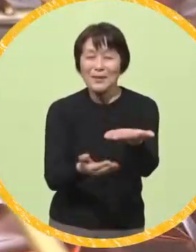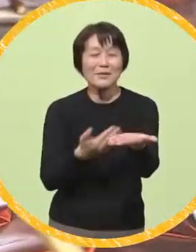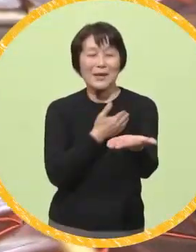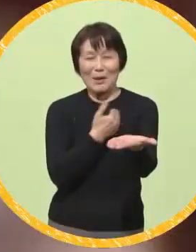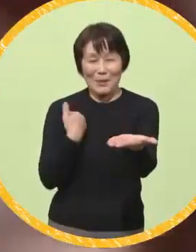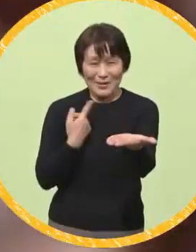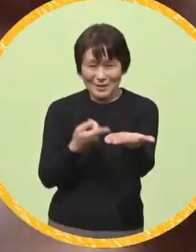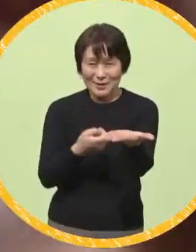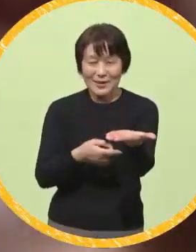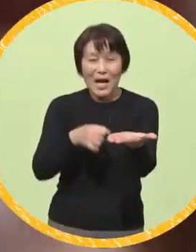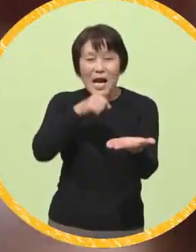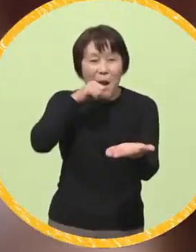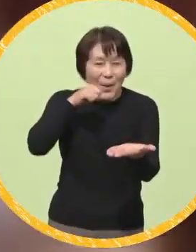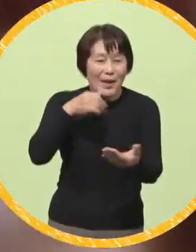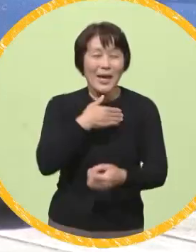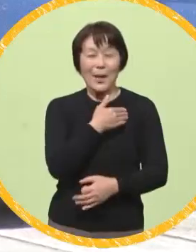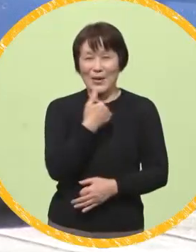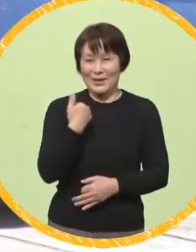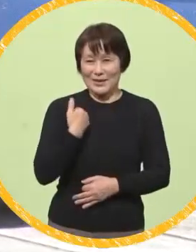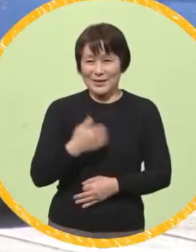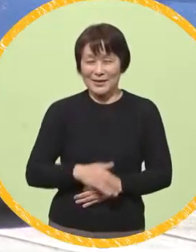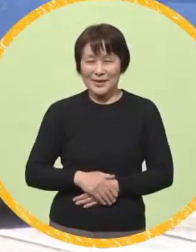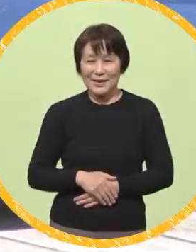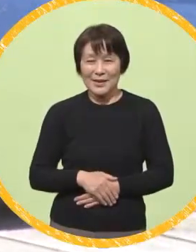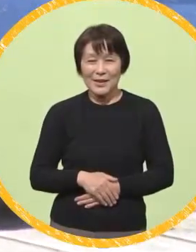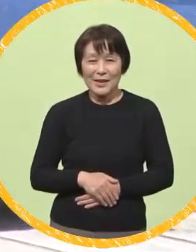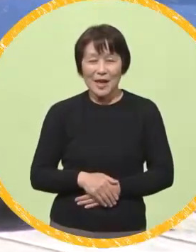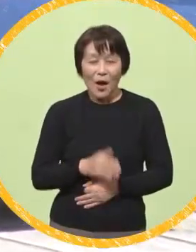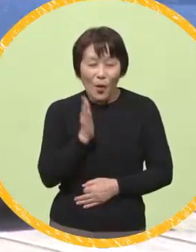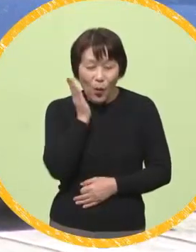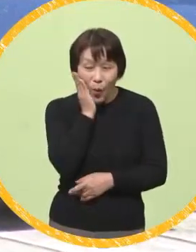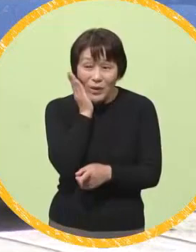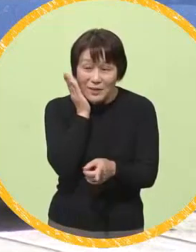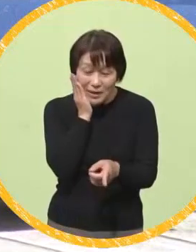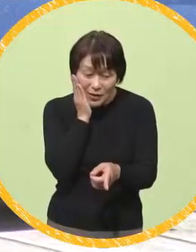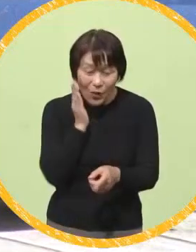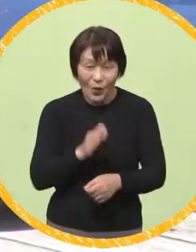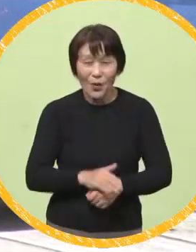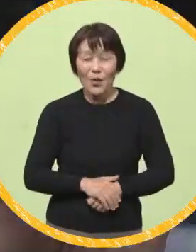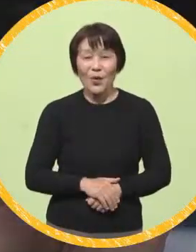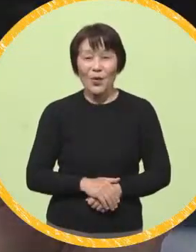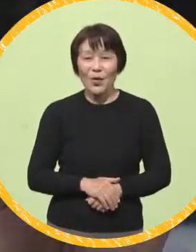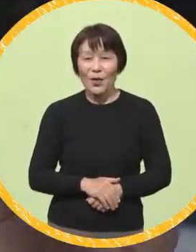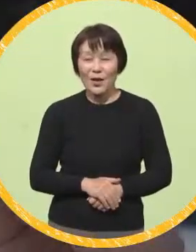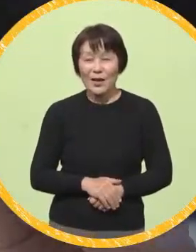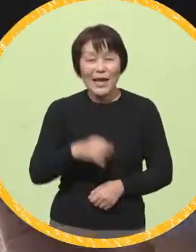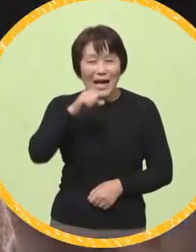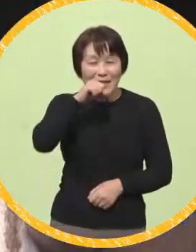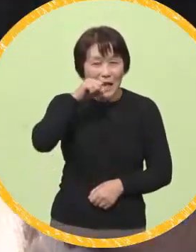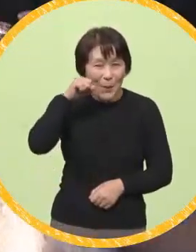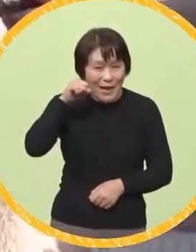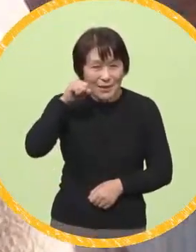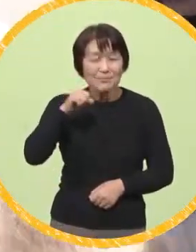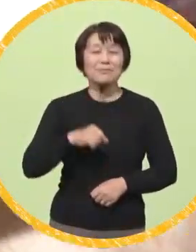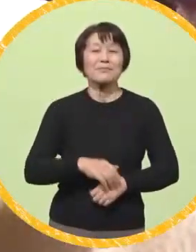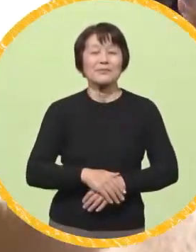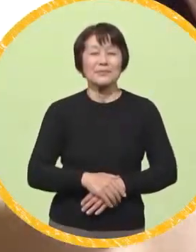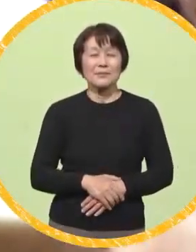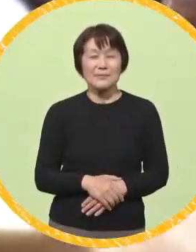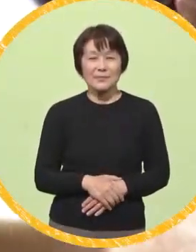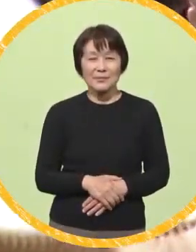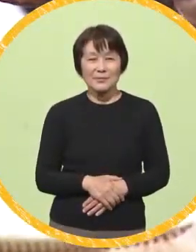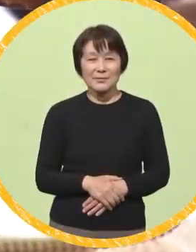しょ。うわ、美味しそう。桜マスいただきます。